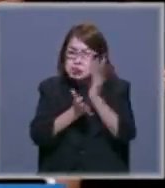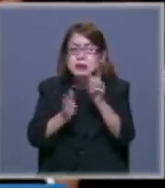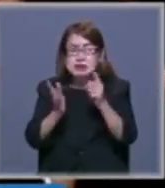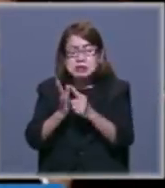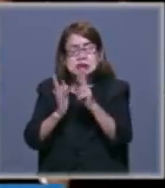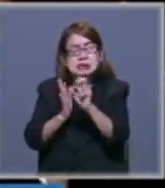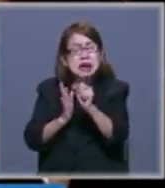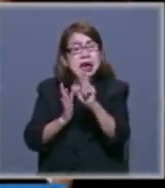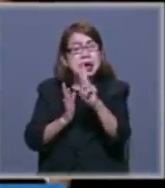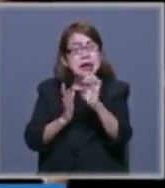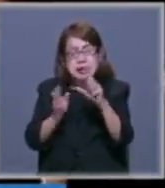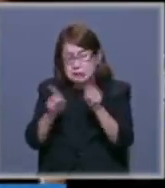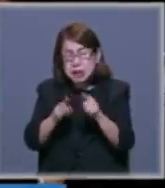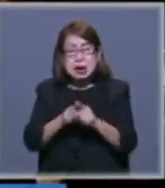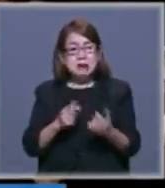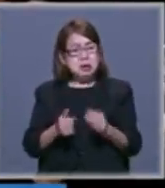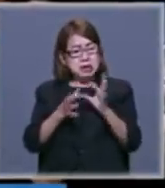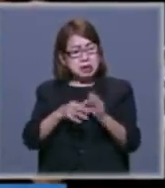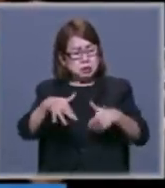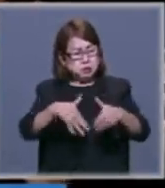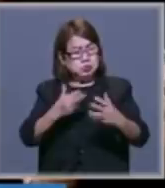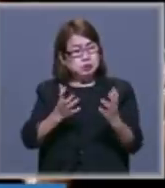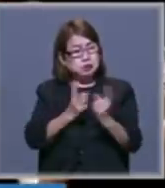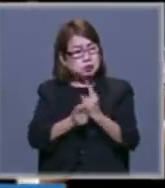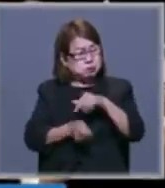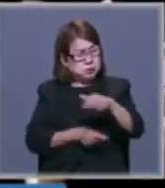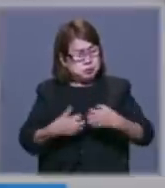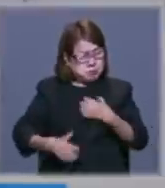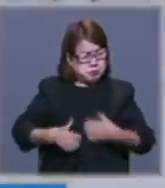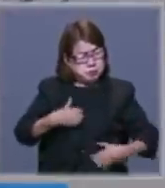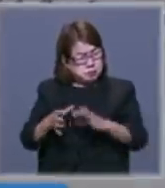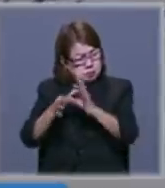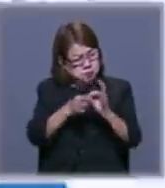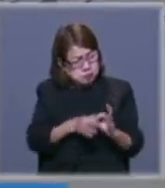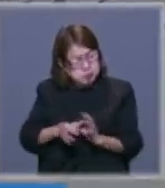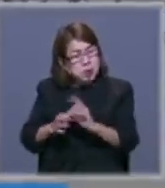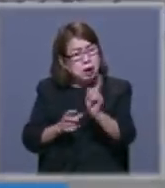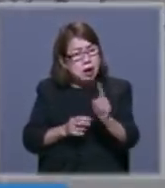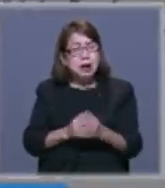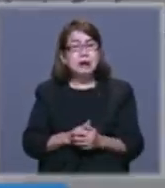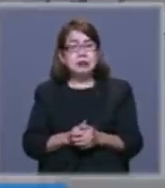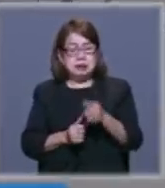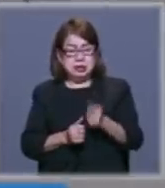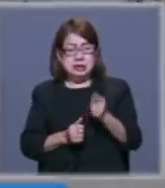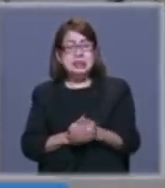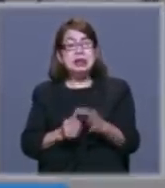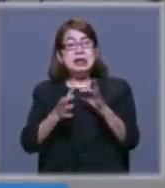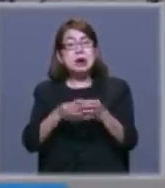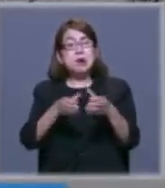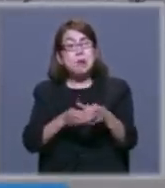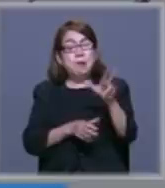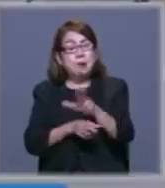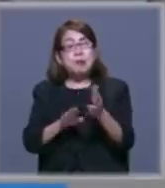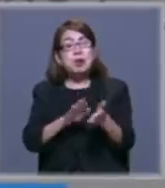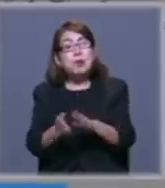ากเดียวกันเพราะฉะนั้นในแง่อารมณ์สังคมคนจะเชื่อมโยงเรื่องเหล่านี้ให้เป็นจิ๊กซอว์เดียวกันข้อเท็จจริงคือเรื่องไทยรักษาชาติถูกยุบเป็น